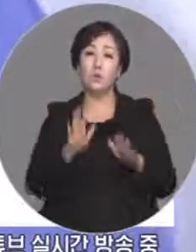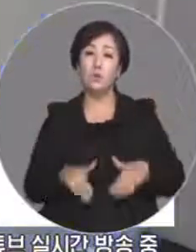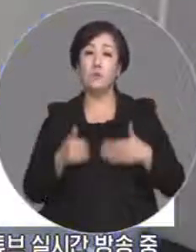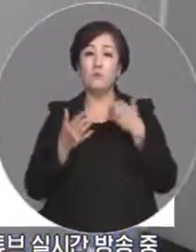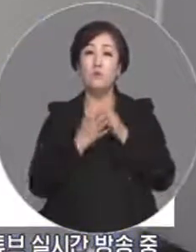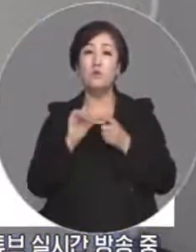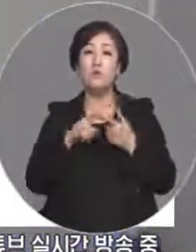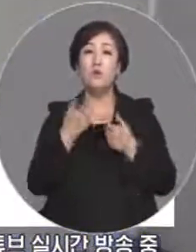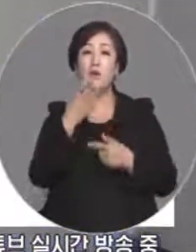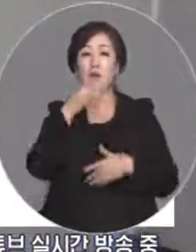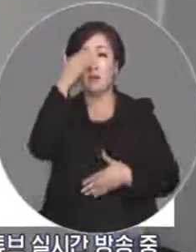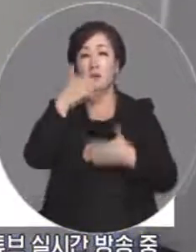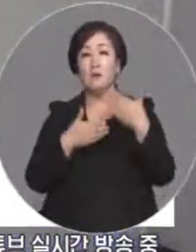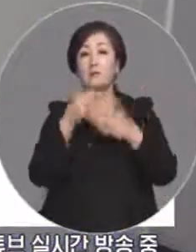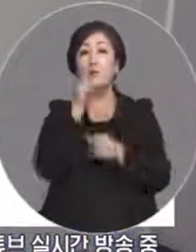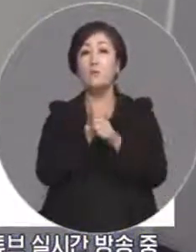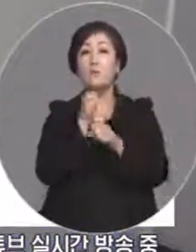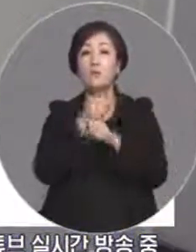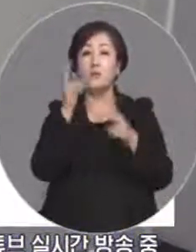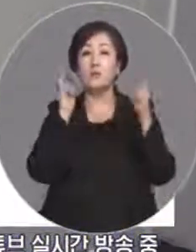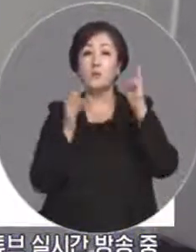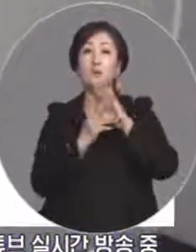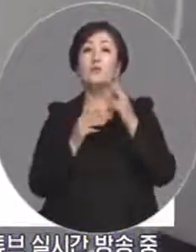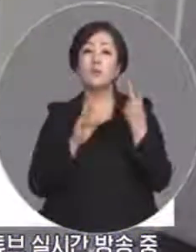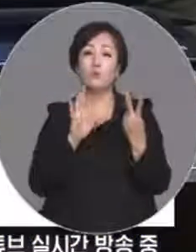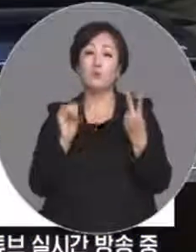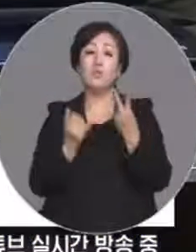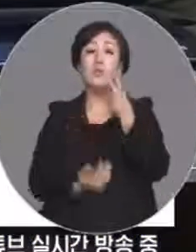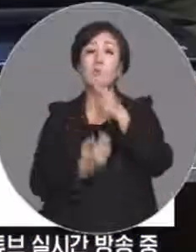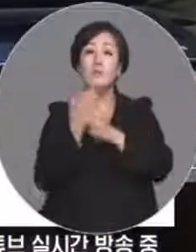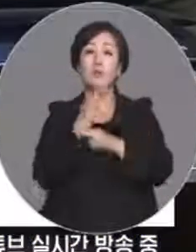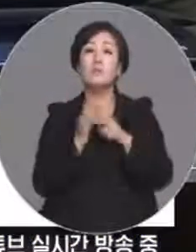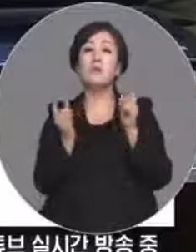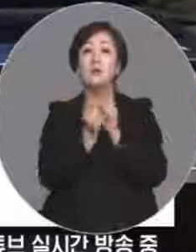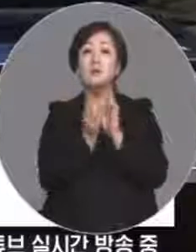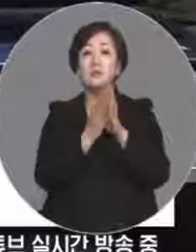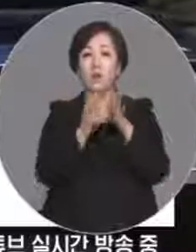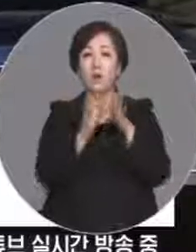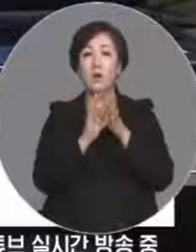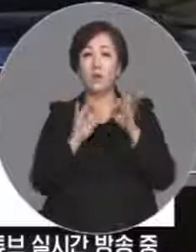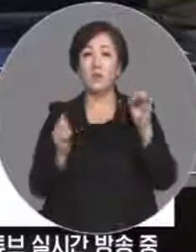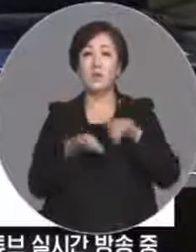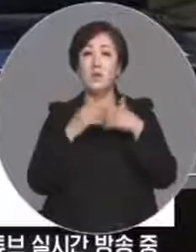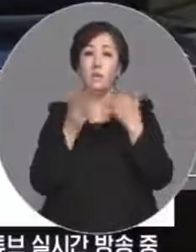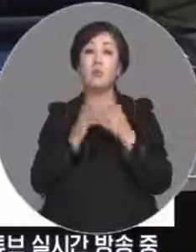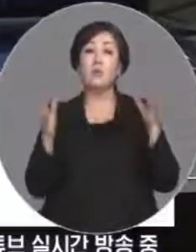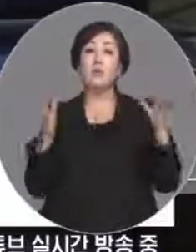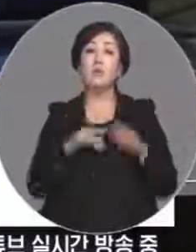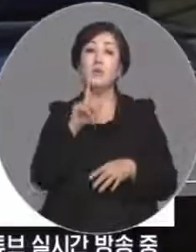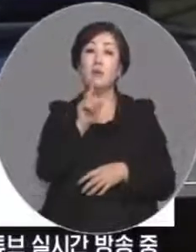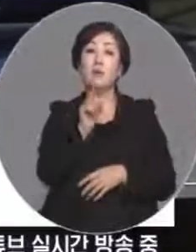남구의 한 영상 제작 업체에서도 2명이 추가 확진돼 이 회사의 직간접 확진자는